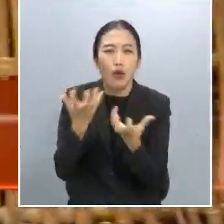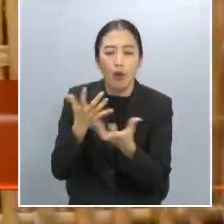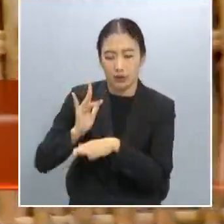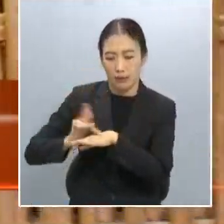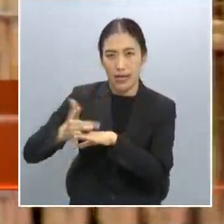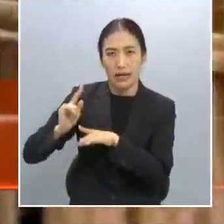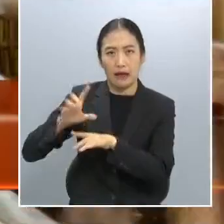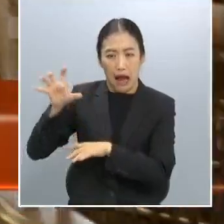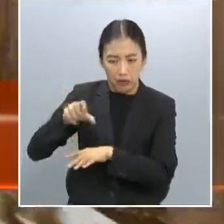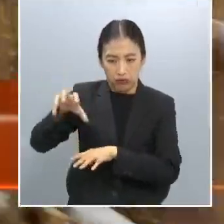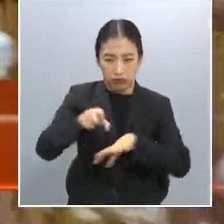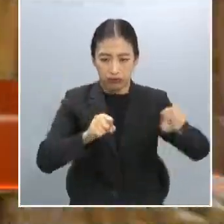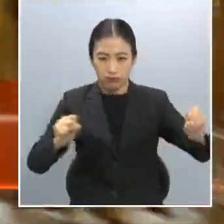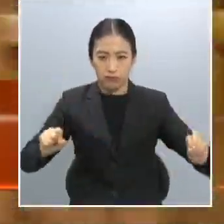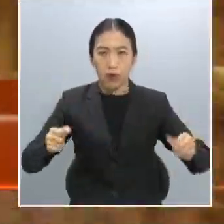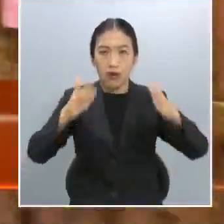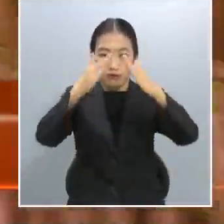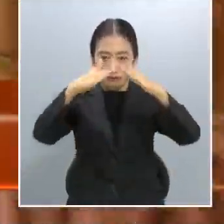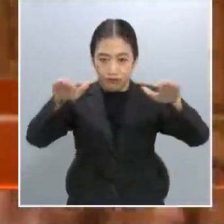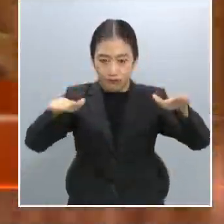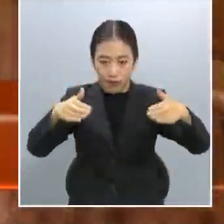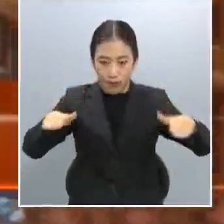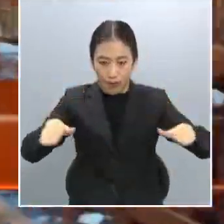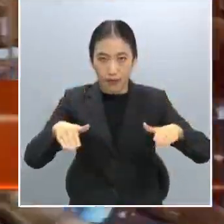ระติมากรมต้นคริสมัส ขนาดใหญ่ใจกลางศูนย